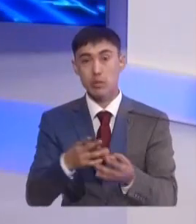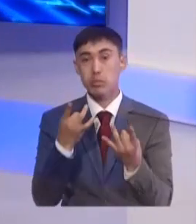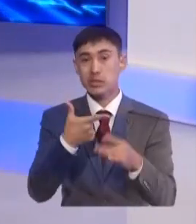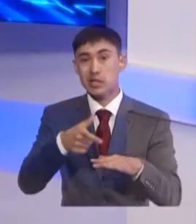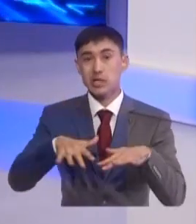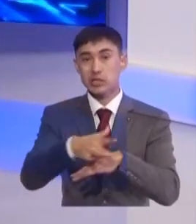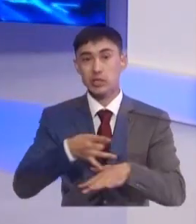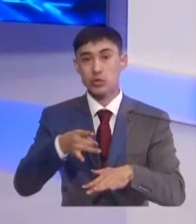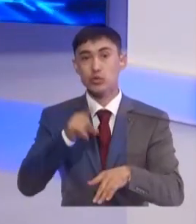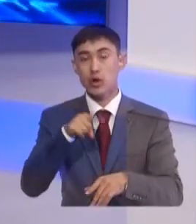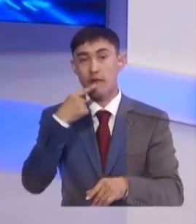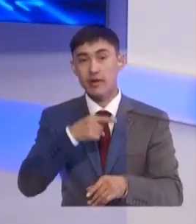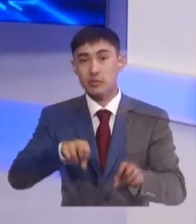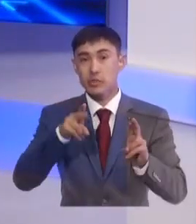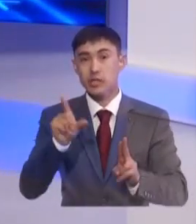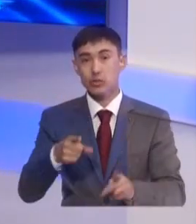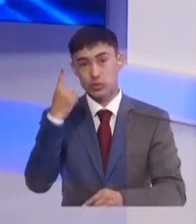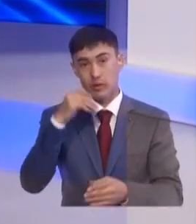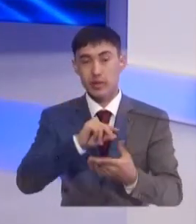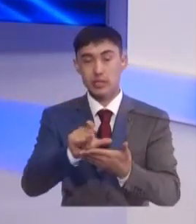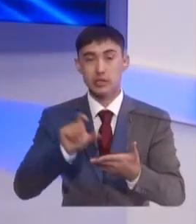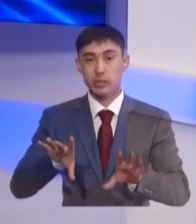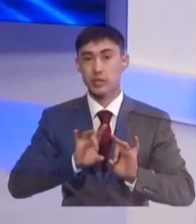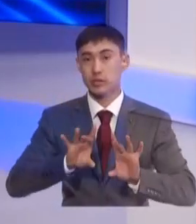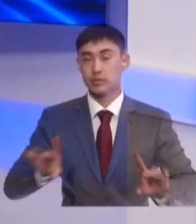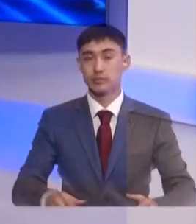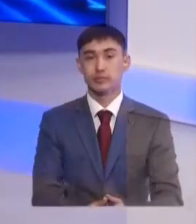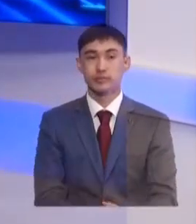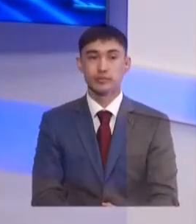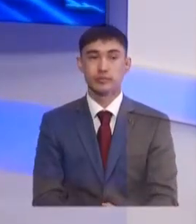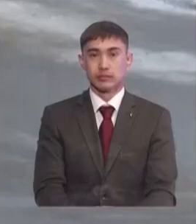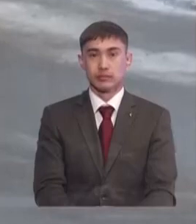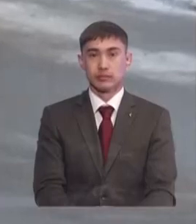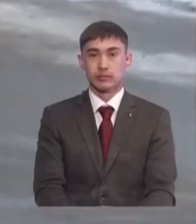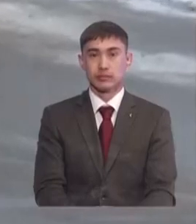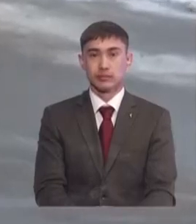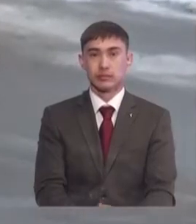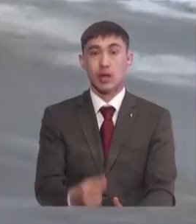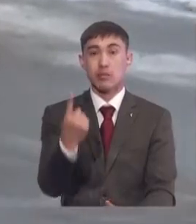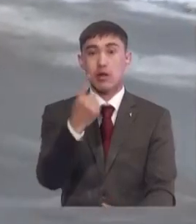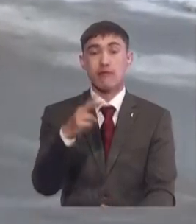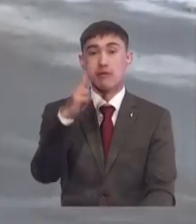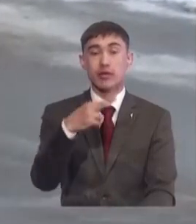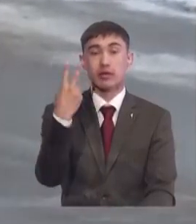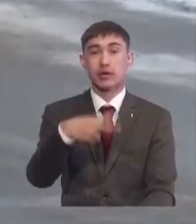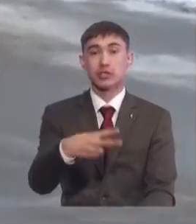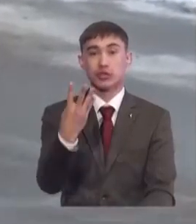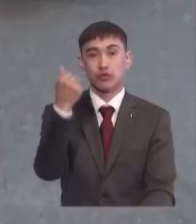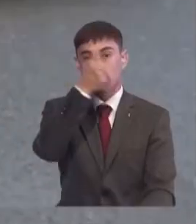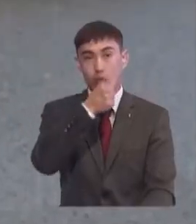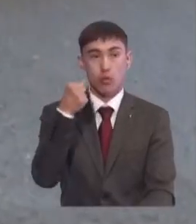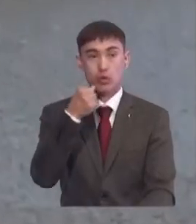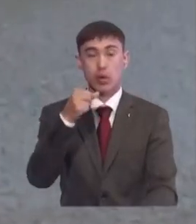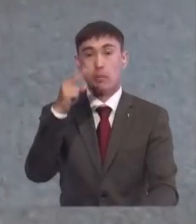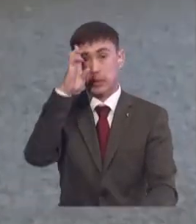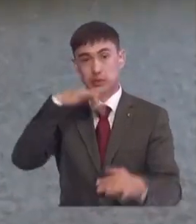простые граждане региона и что говорят эксперты, узнавал наш корреспондент. С 1 января 2024 года